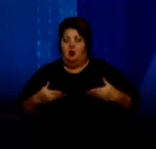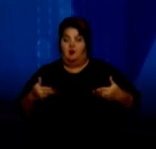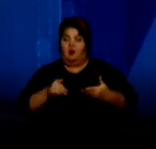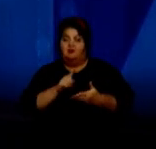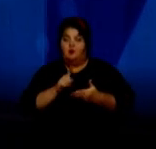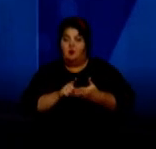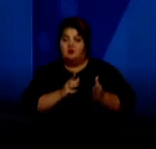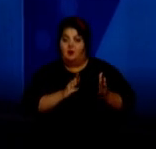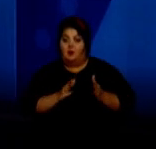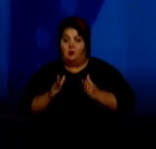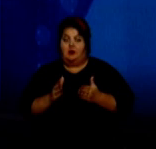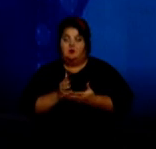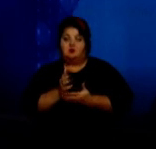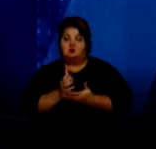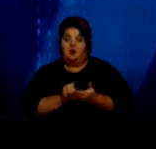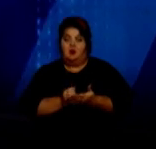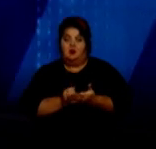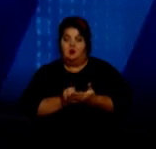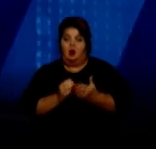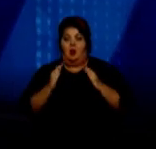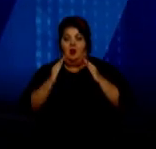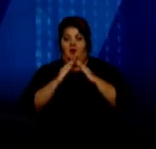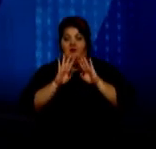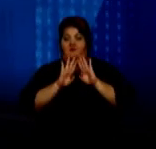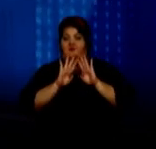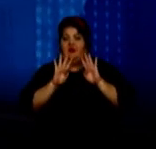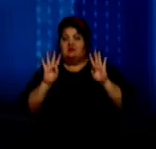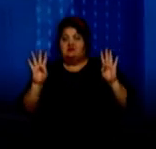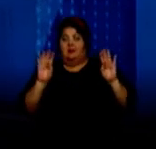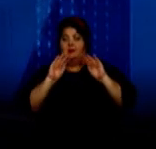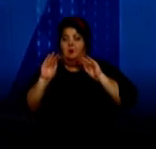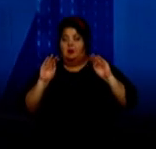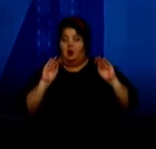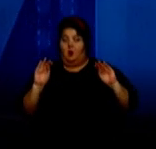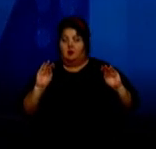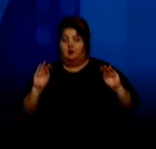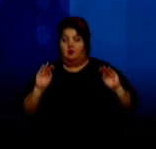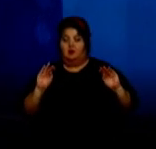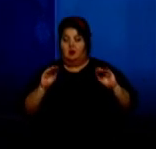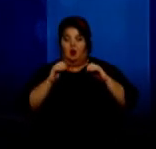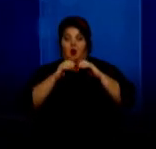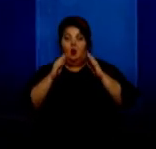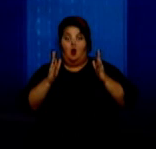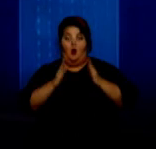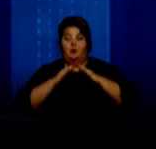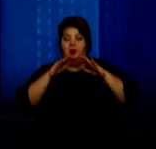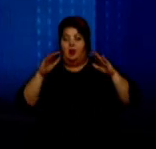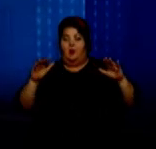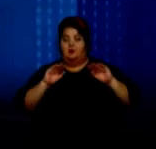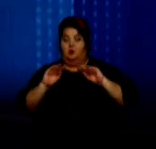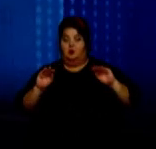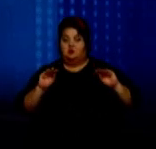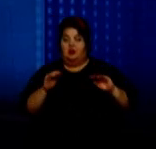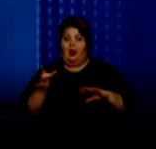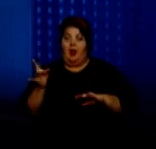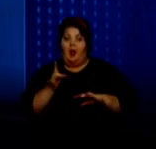обов'язковому порядку зберігаємо фасадний декор, загальну об'ємну композицію,